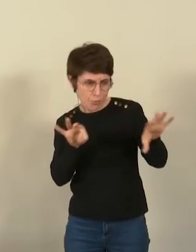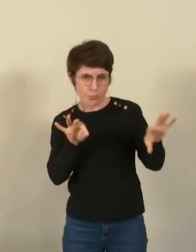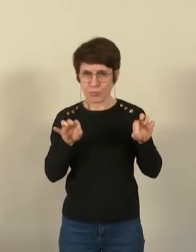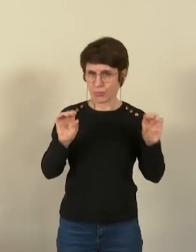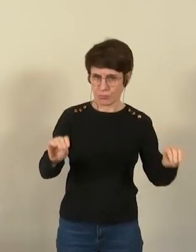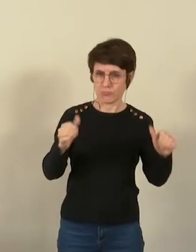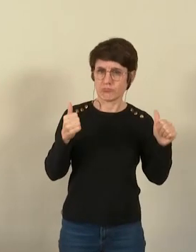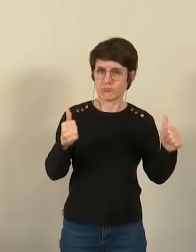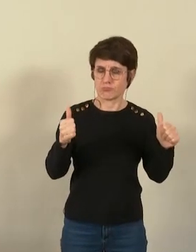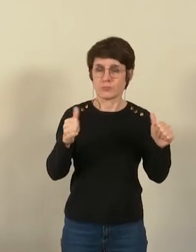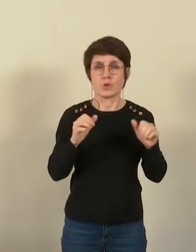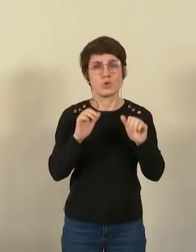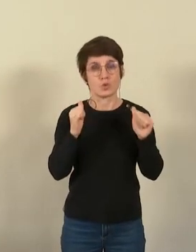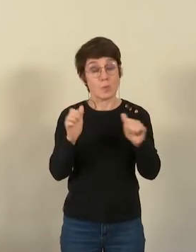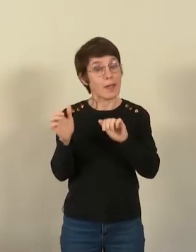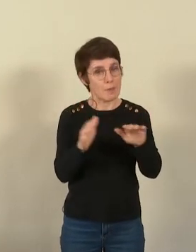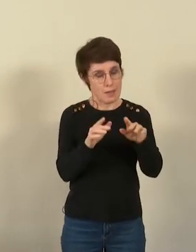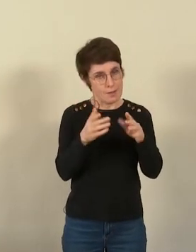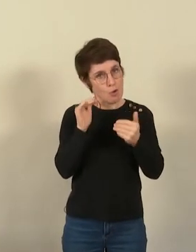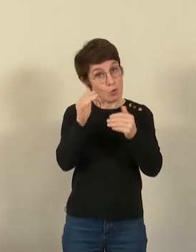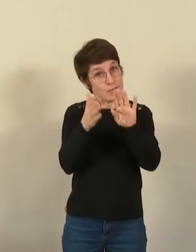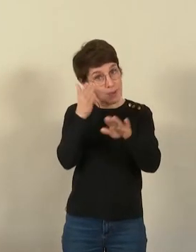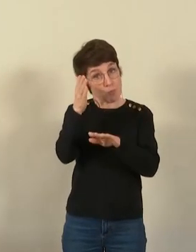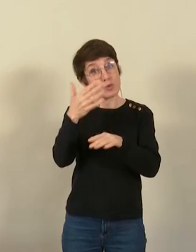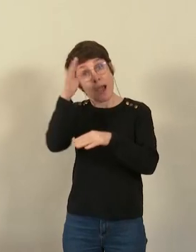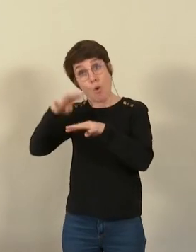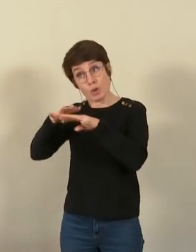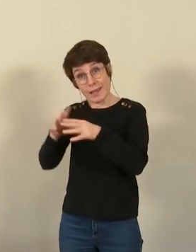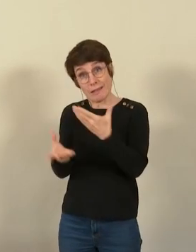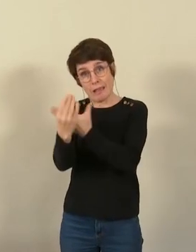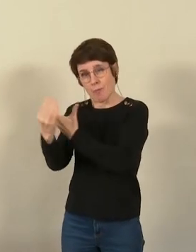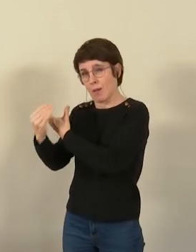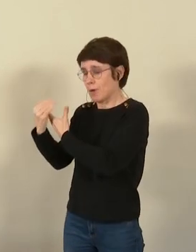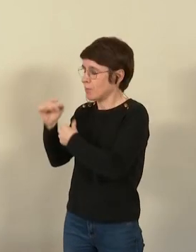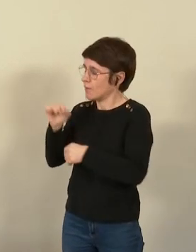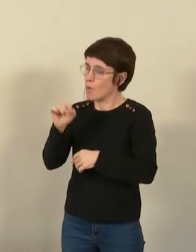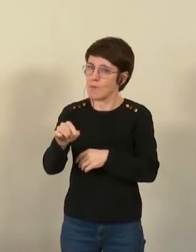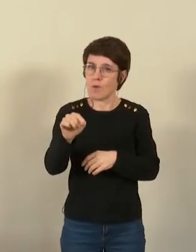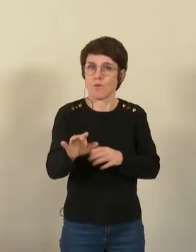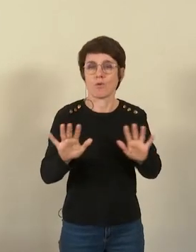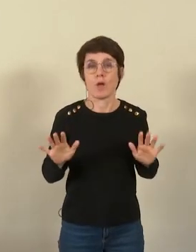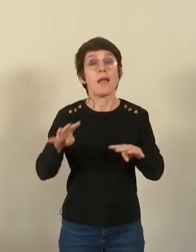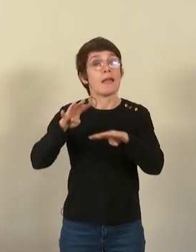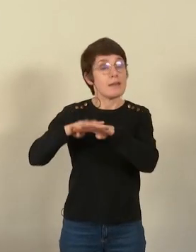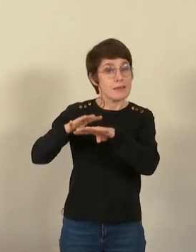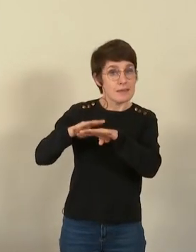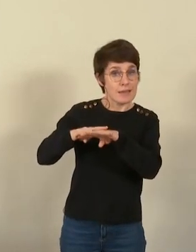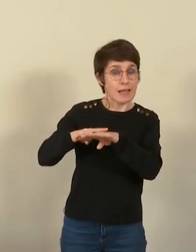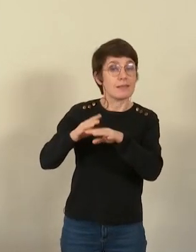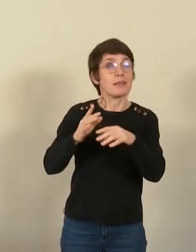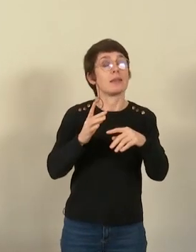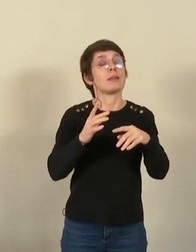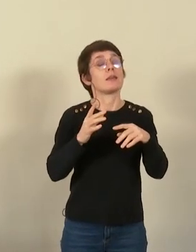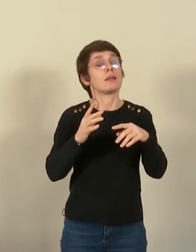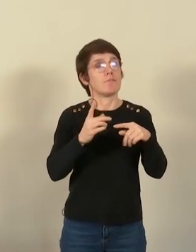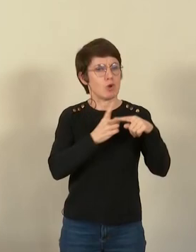songer et rapidement à l'extension du périmètre du permis de louer à d'autres quartiers de notre commune qu'il s'agisse de quartiers déjà ciblés comme